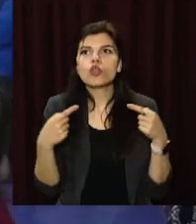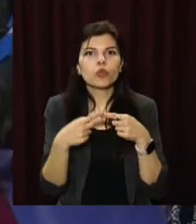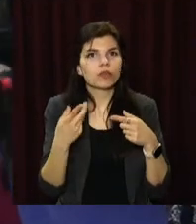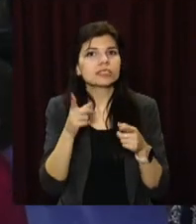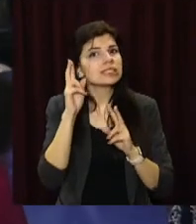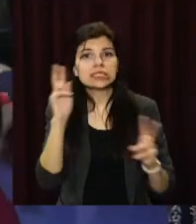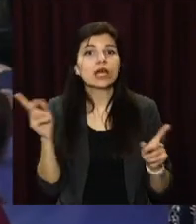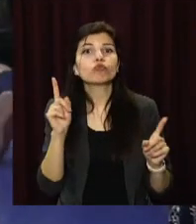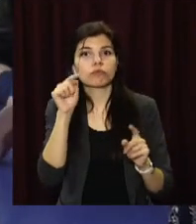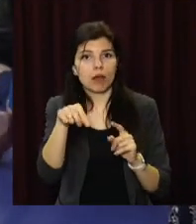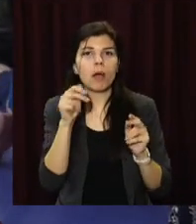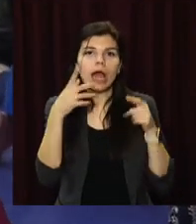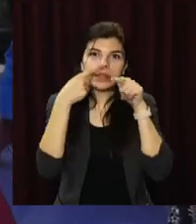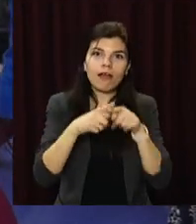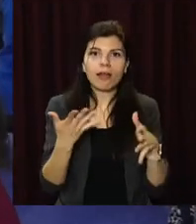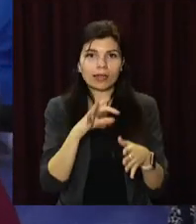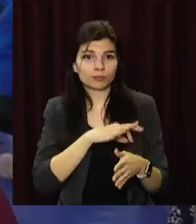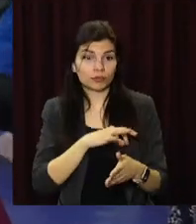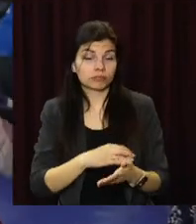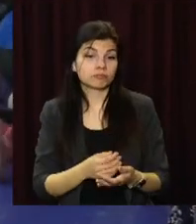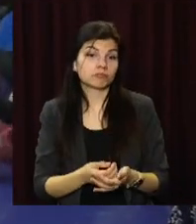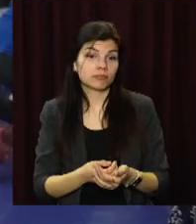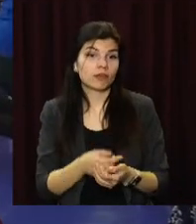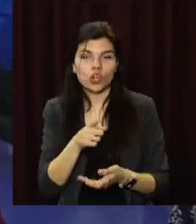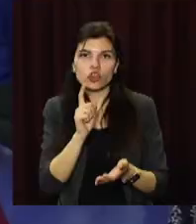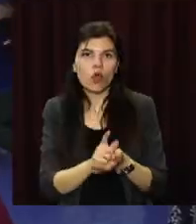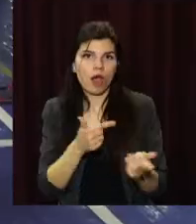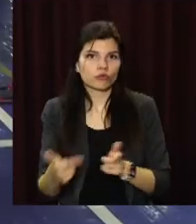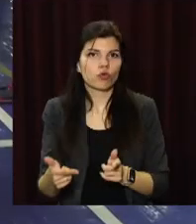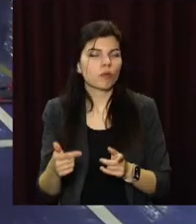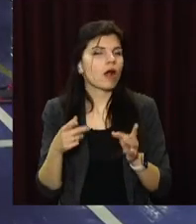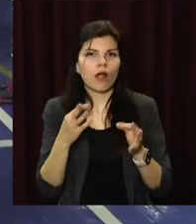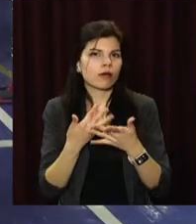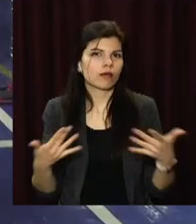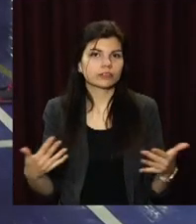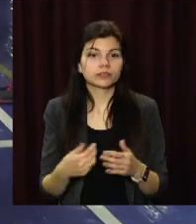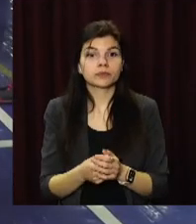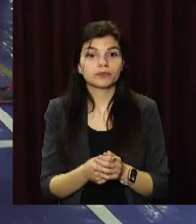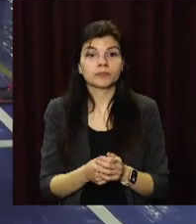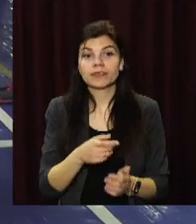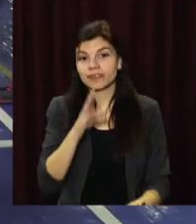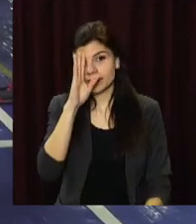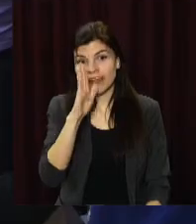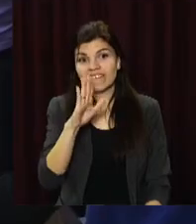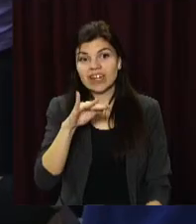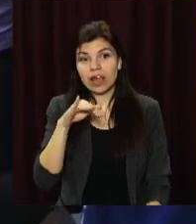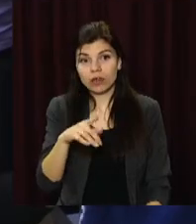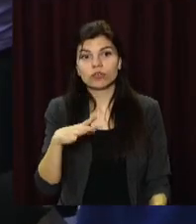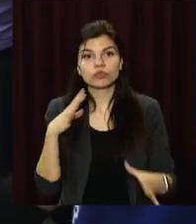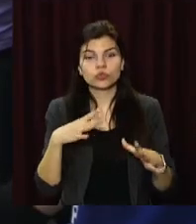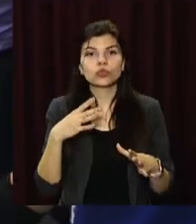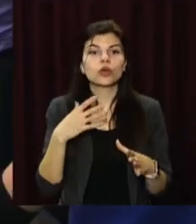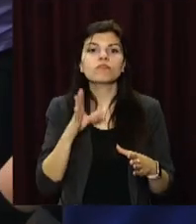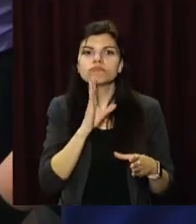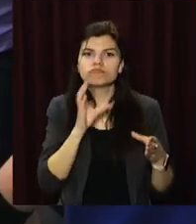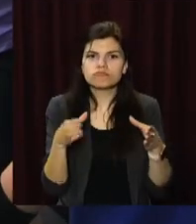будет. Поэтому ты должна готовиться ко всему. Віталій Серьогін вже понад 40 років тренує єдину жіночу